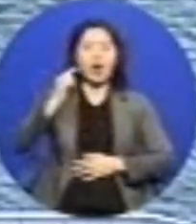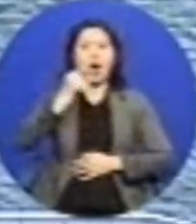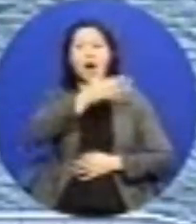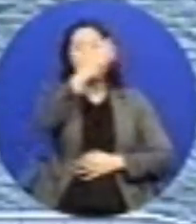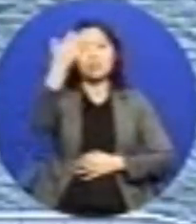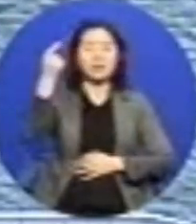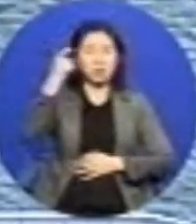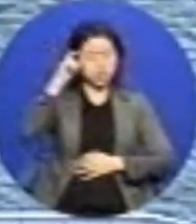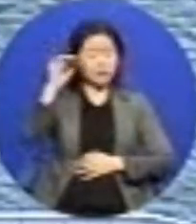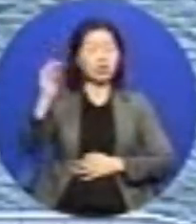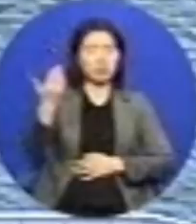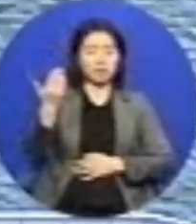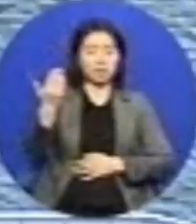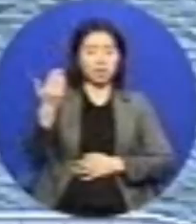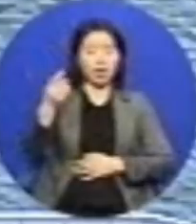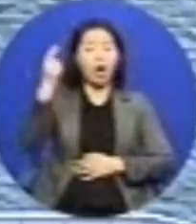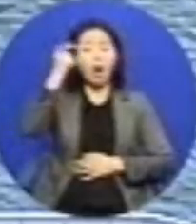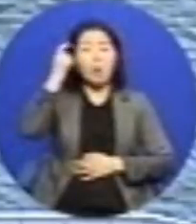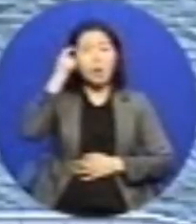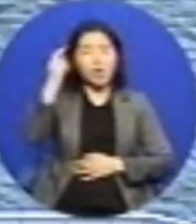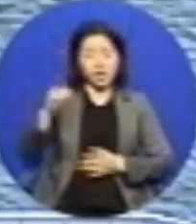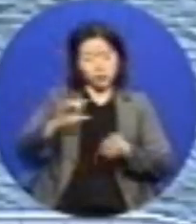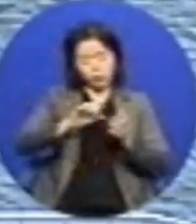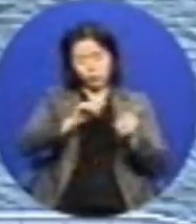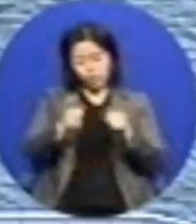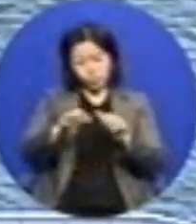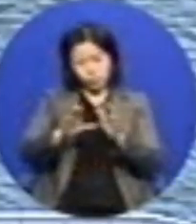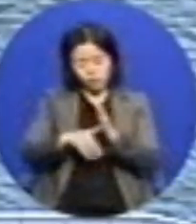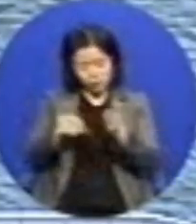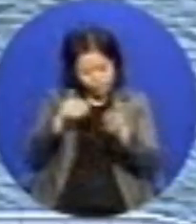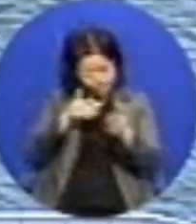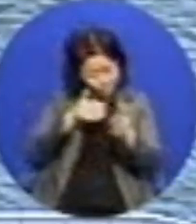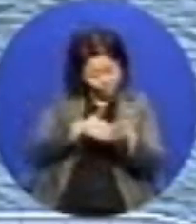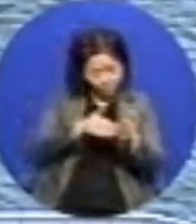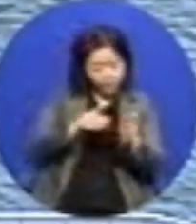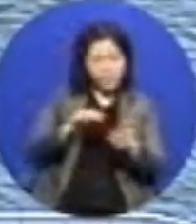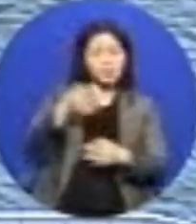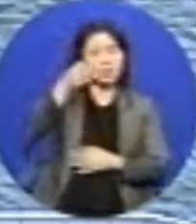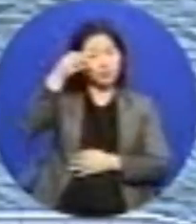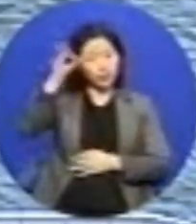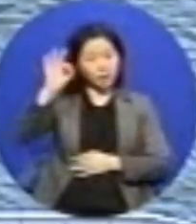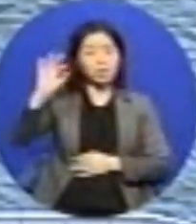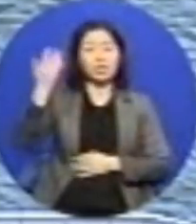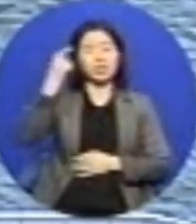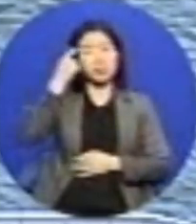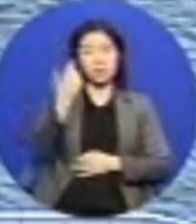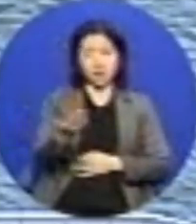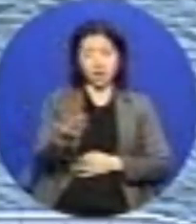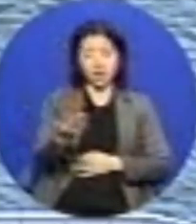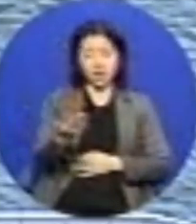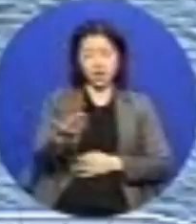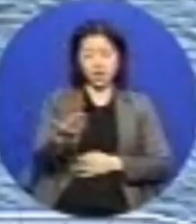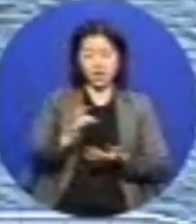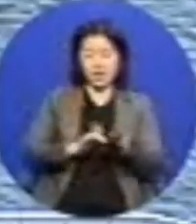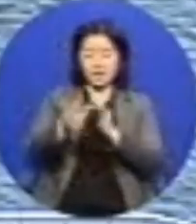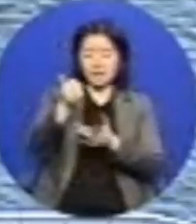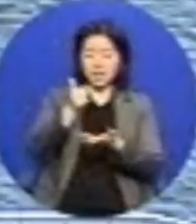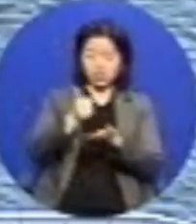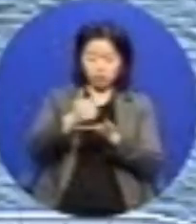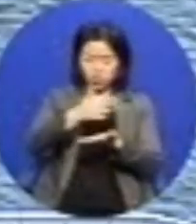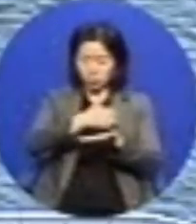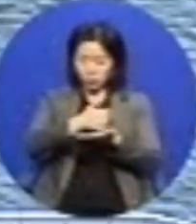근데 그걸 꼭 죽을 때 가서야 깨달아야 되냐 말입니다 예수님을 구주로 영접할 때에 비로서 여러분이 그 눈이